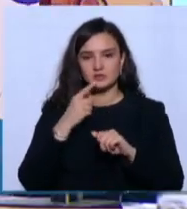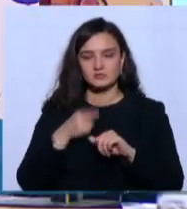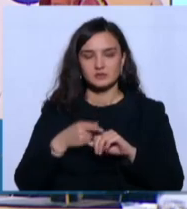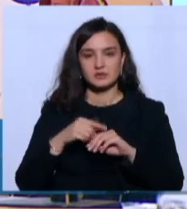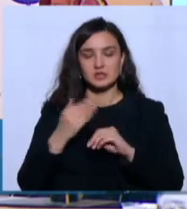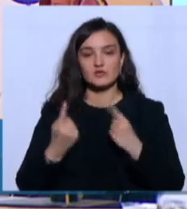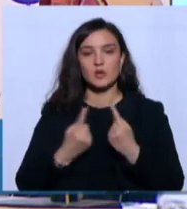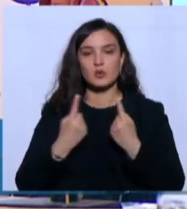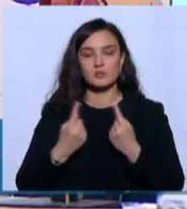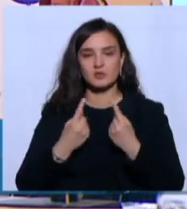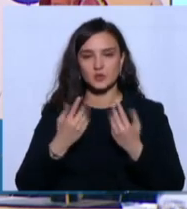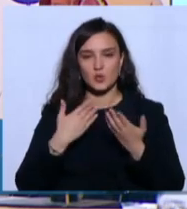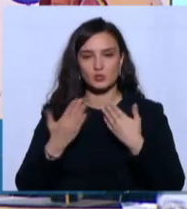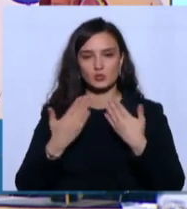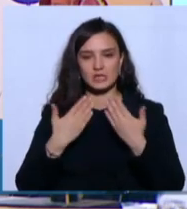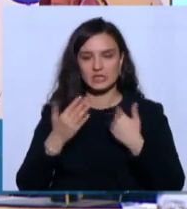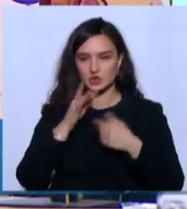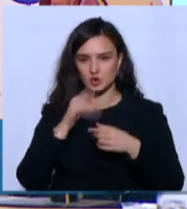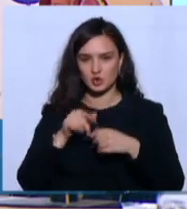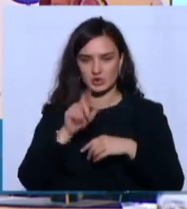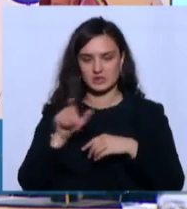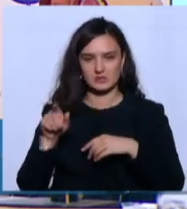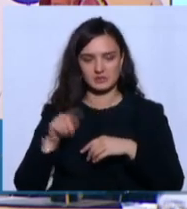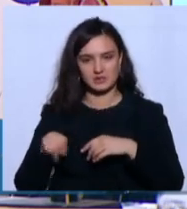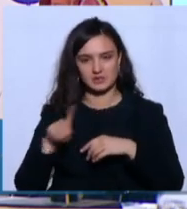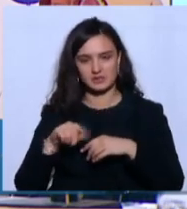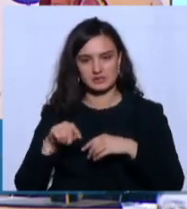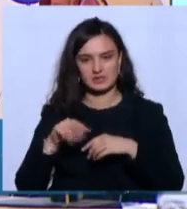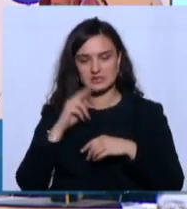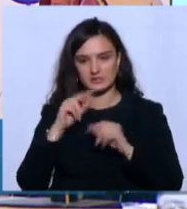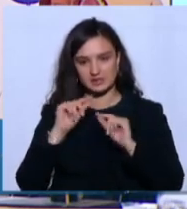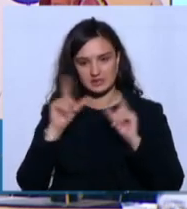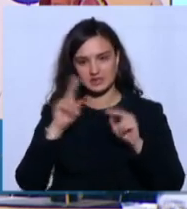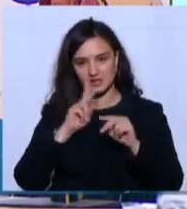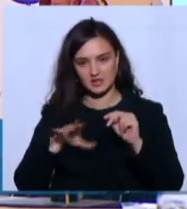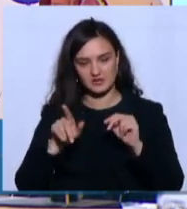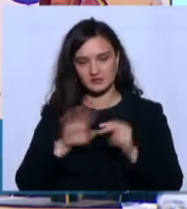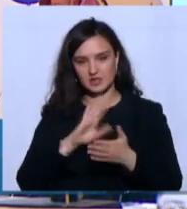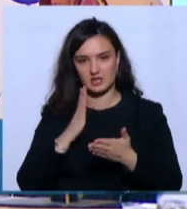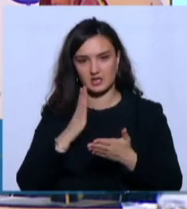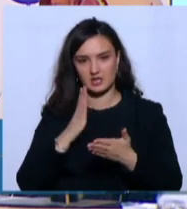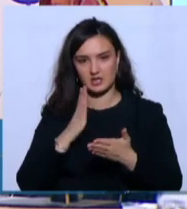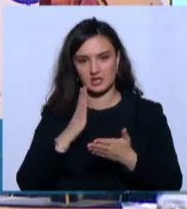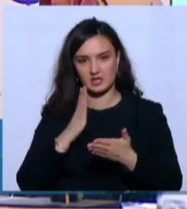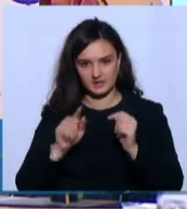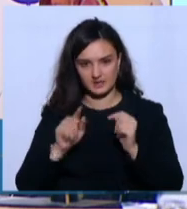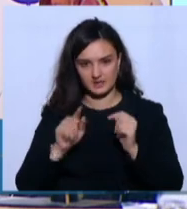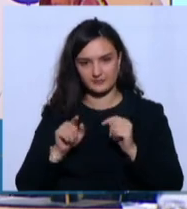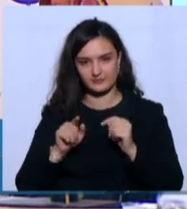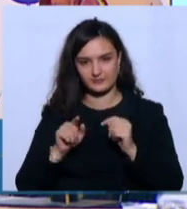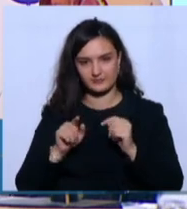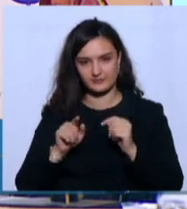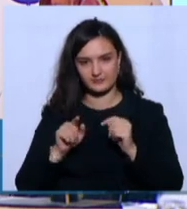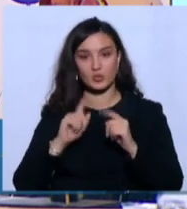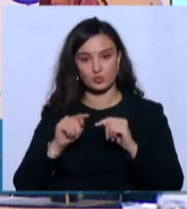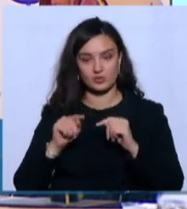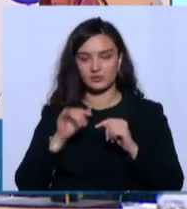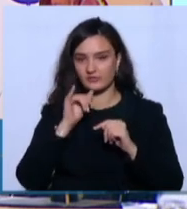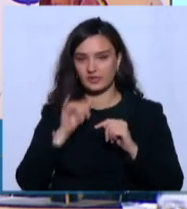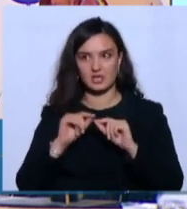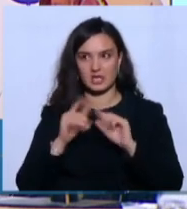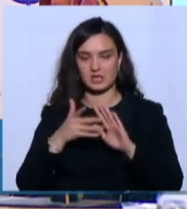ანუ ჩვეულებრივი კომუნიკაციის დროს ადამიანი სიფხიზლეს კარგავს, აღარ არის ისე რეალურად